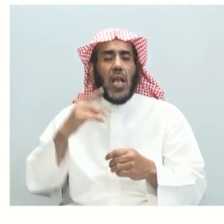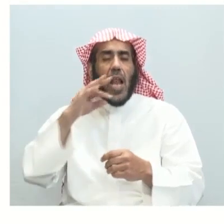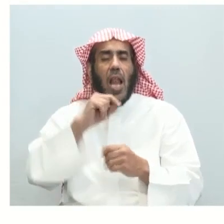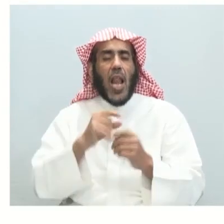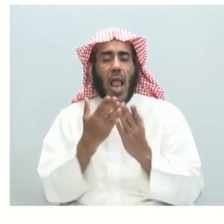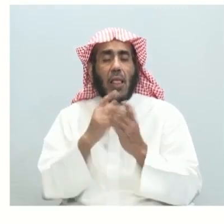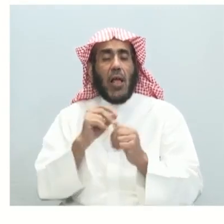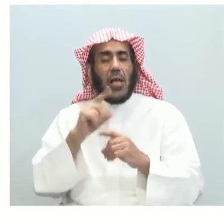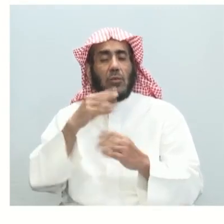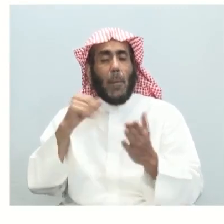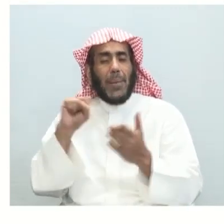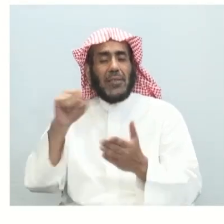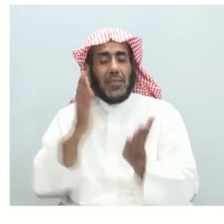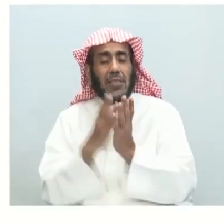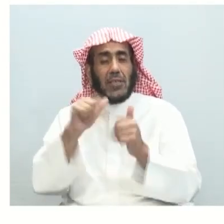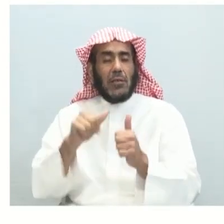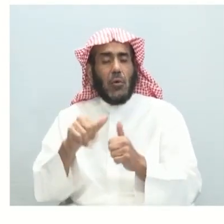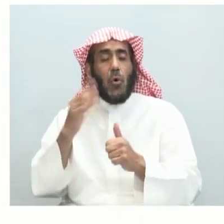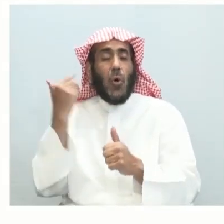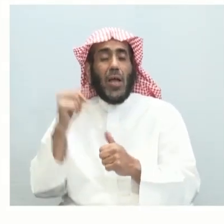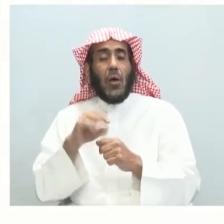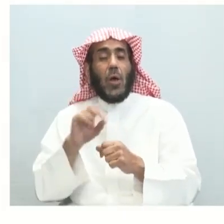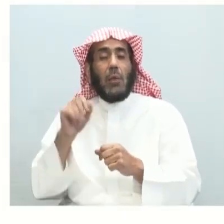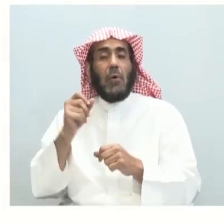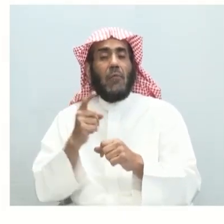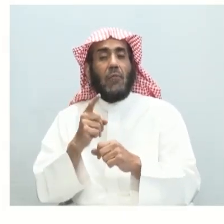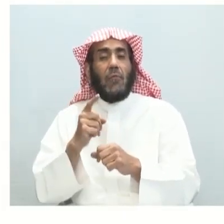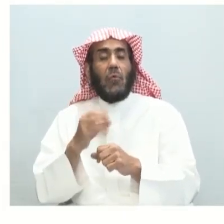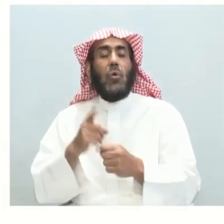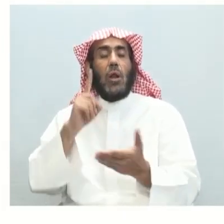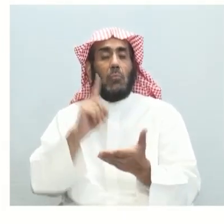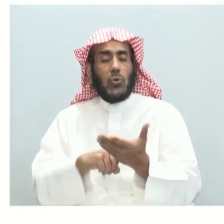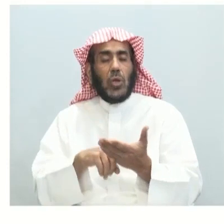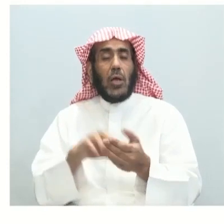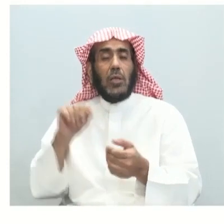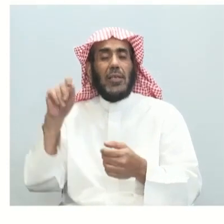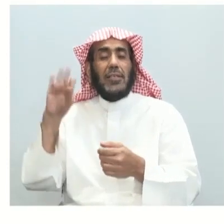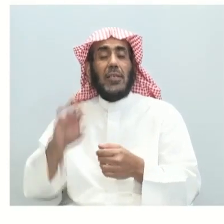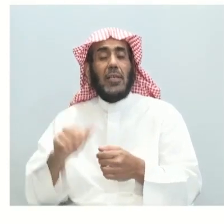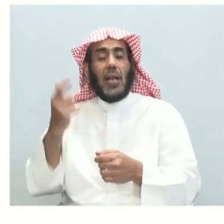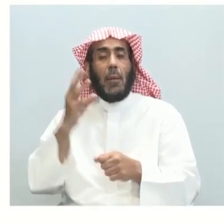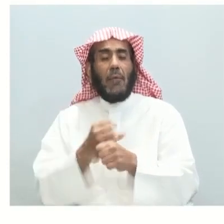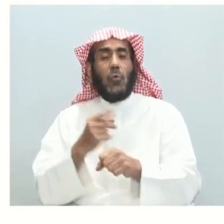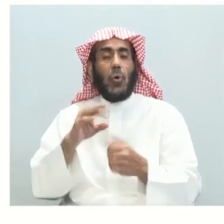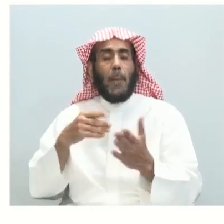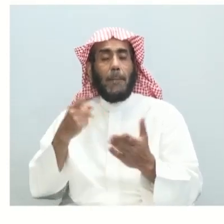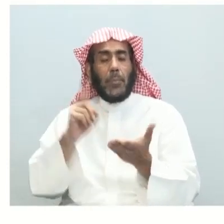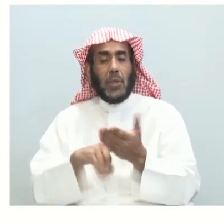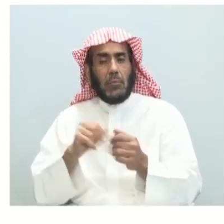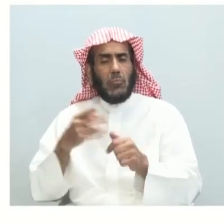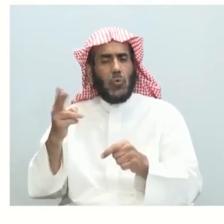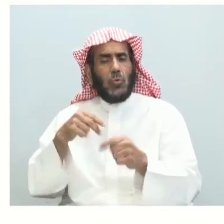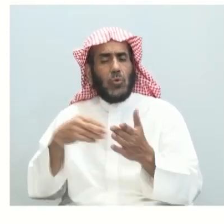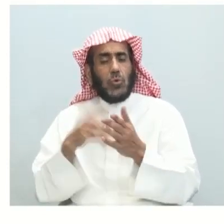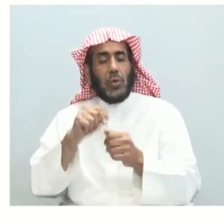احسنتم ما خصت ماذا درس سابقا وهي المفعول مطلق اذا مفعول مطلق منصوب وعلامه